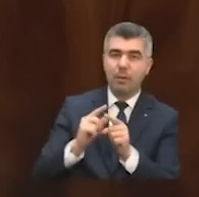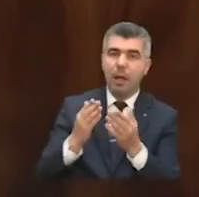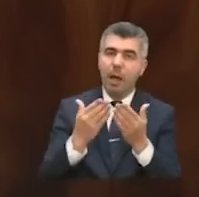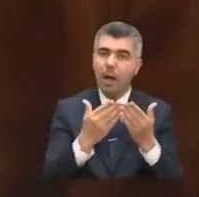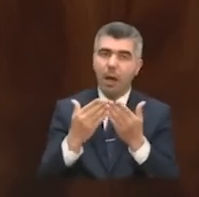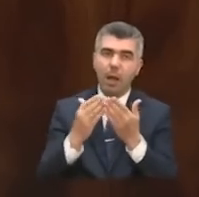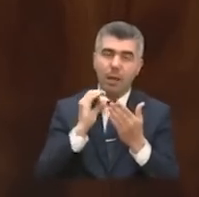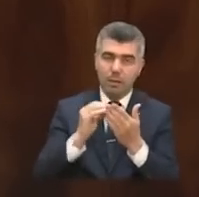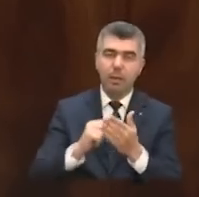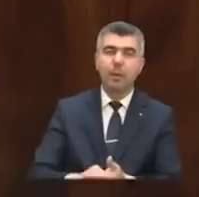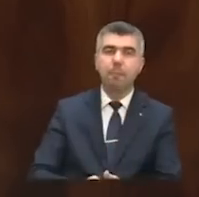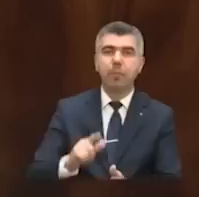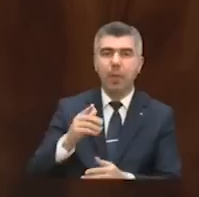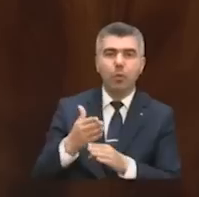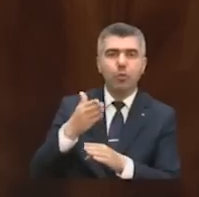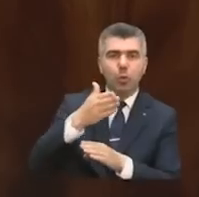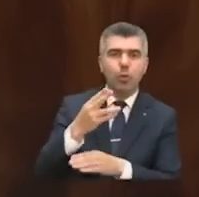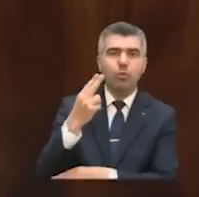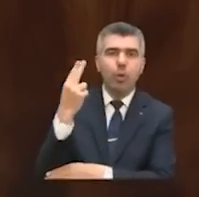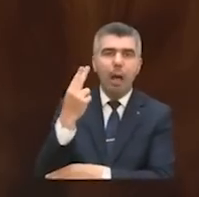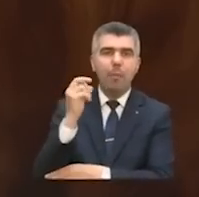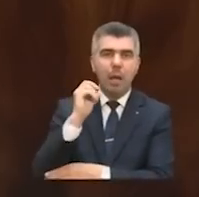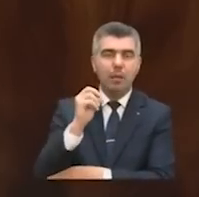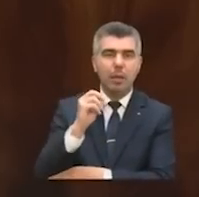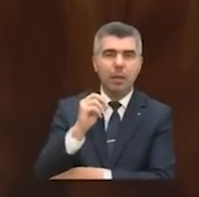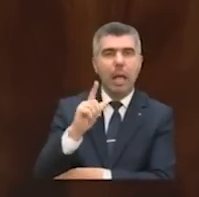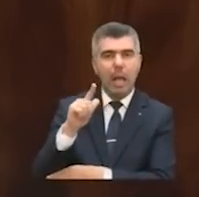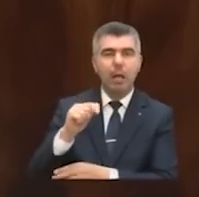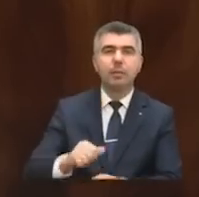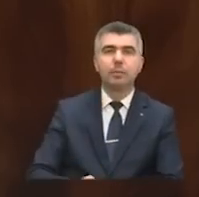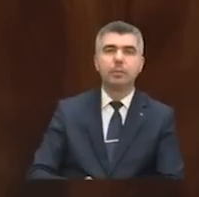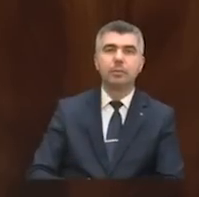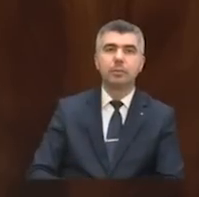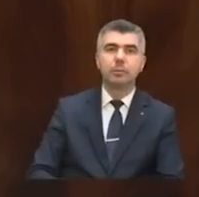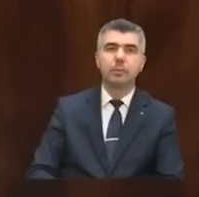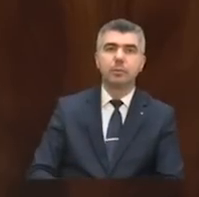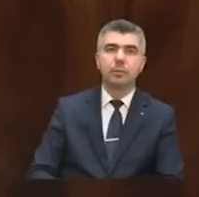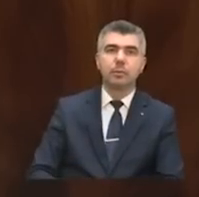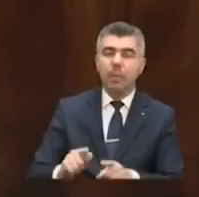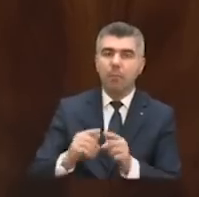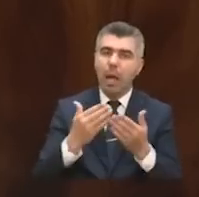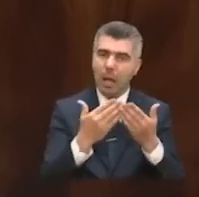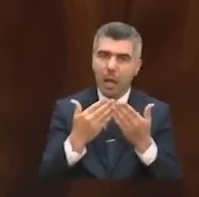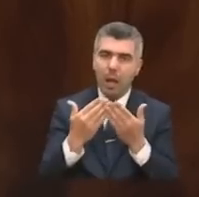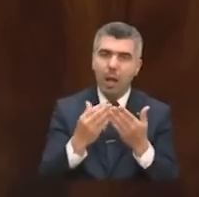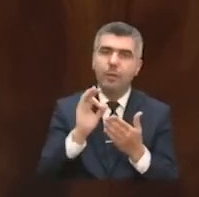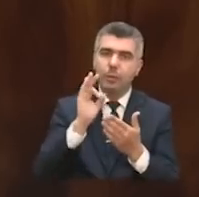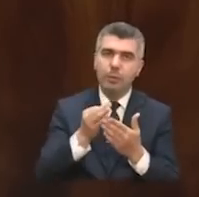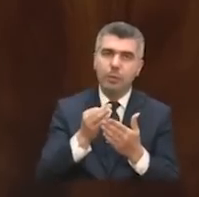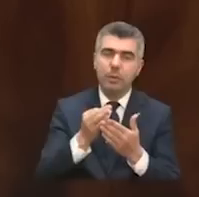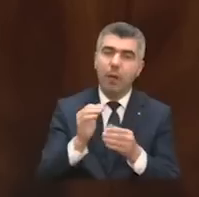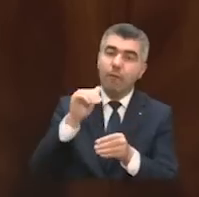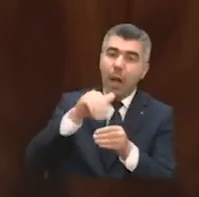يدخل لواحد الجامعه فيها كليات ولا يمكن يدرس فيها وفي